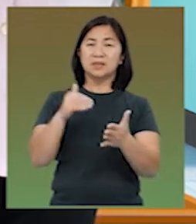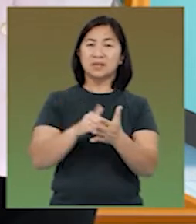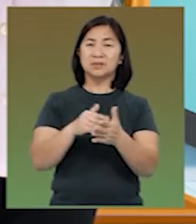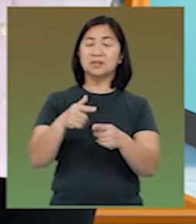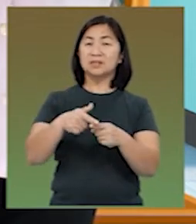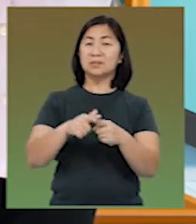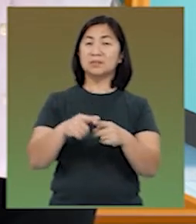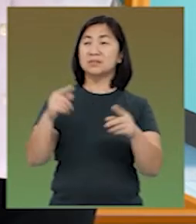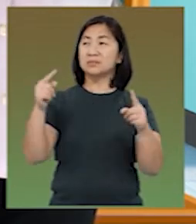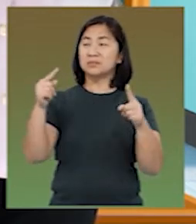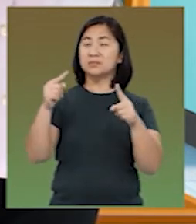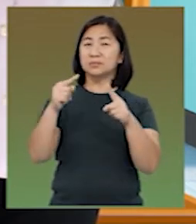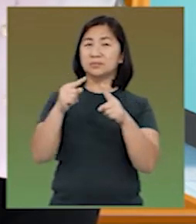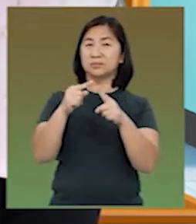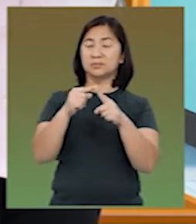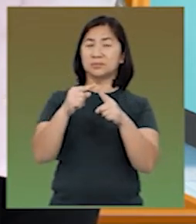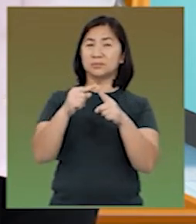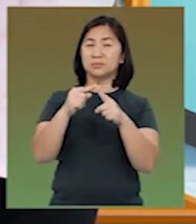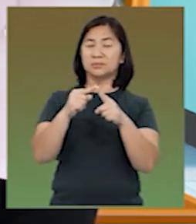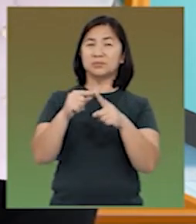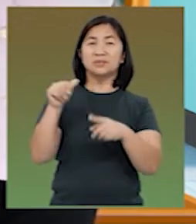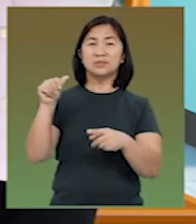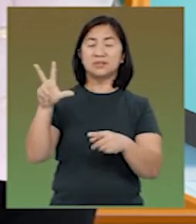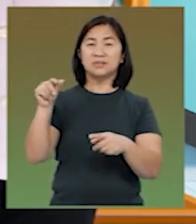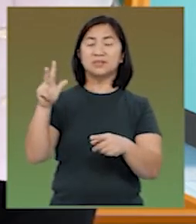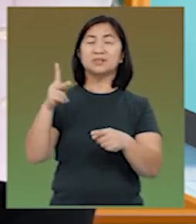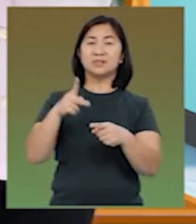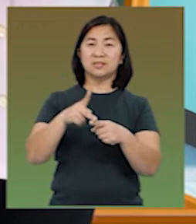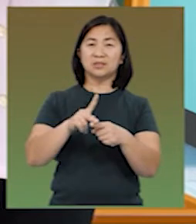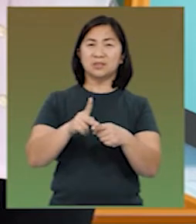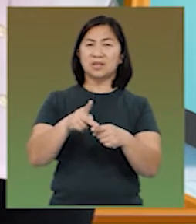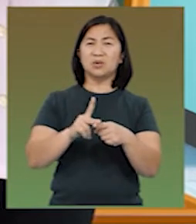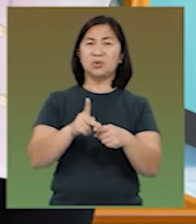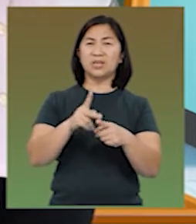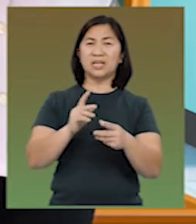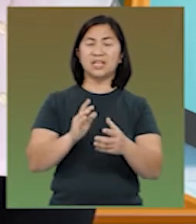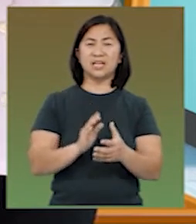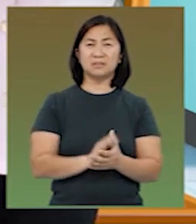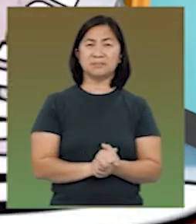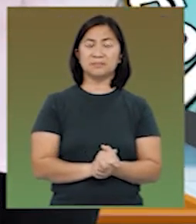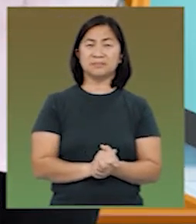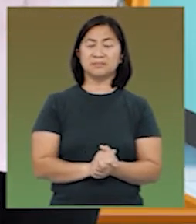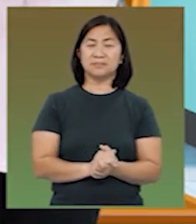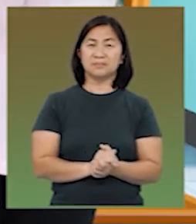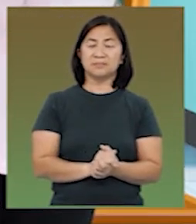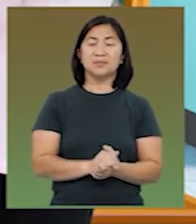13,000 grams is equal to 13 kilograms.